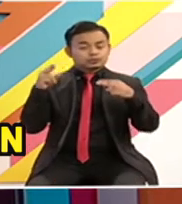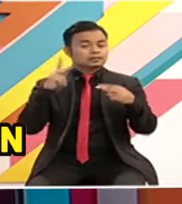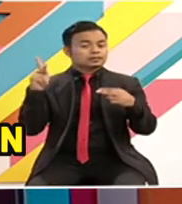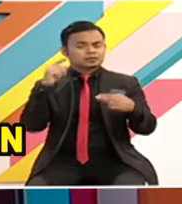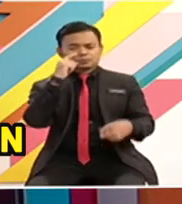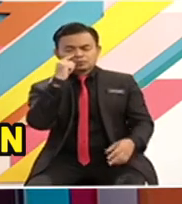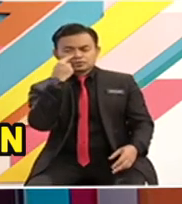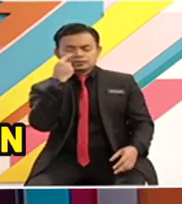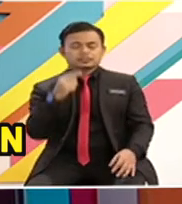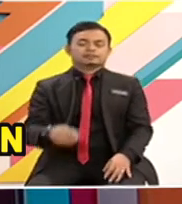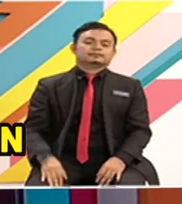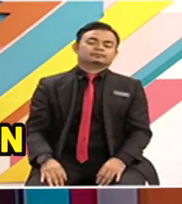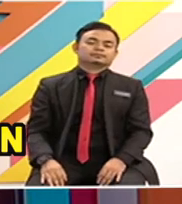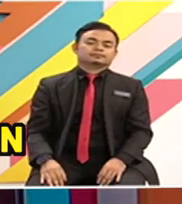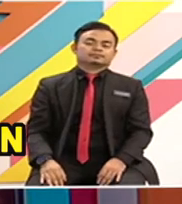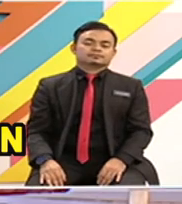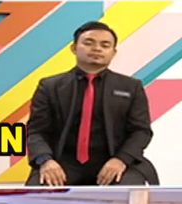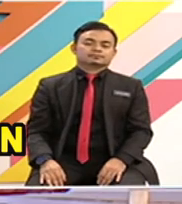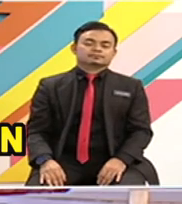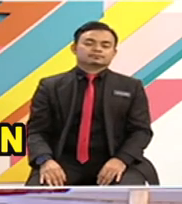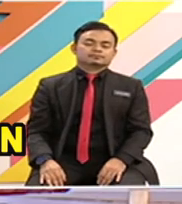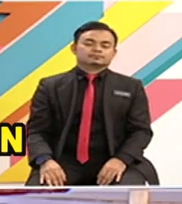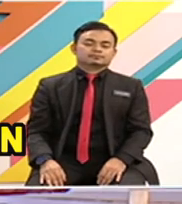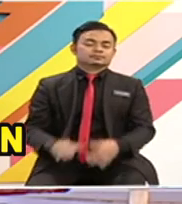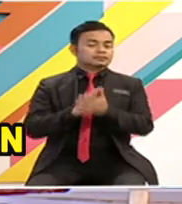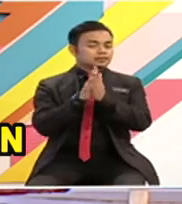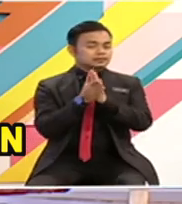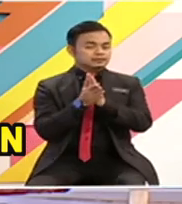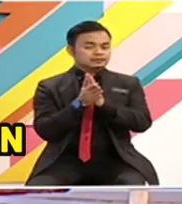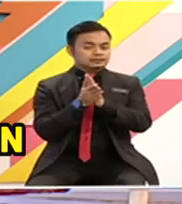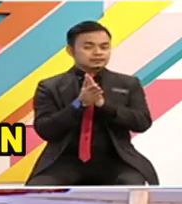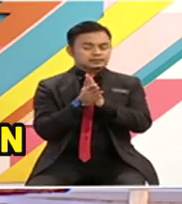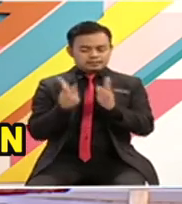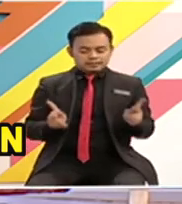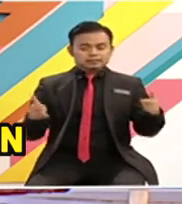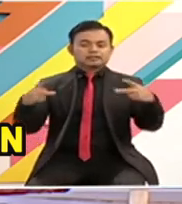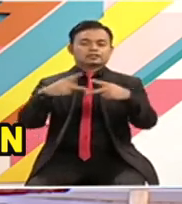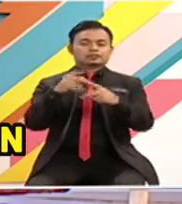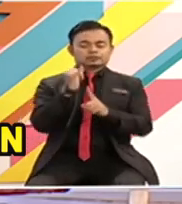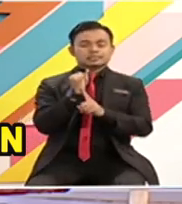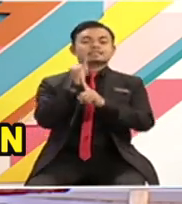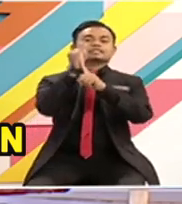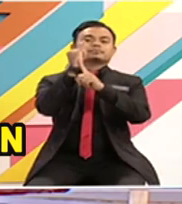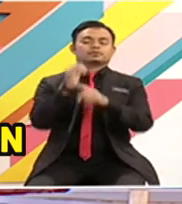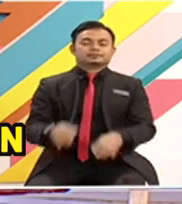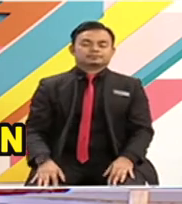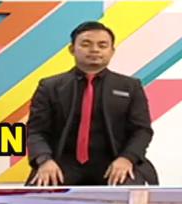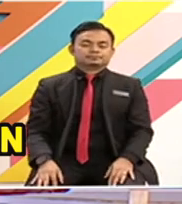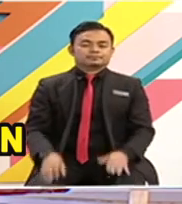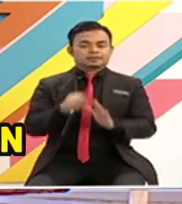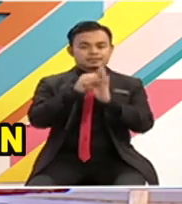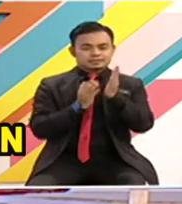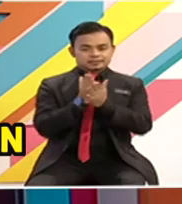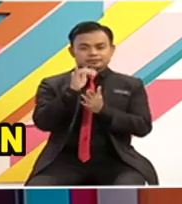bertambahlah dalam domesticate untuk menghilangkan kebosanan menjadikan sesuatu karya itu istimewa istimewa jiwa seterusnya gue